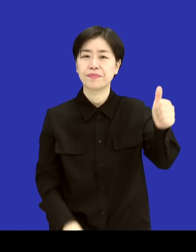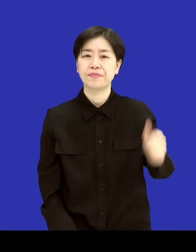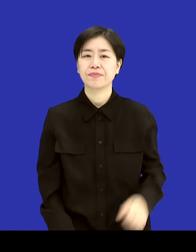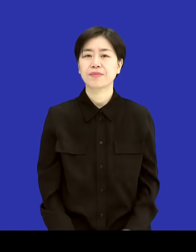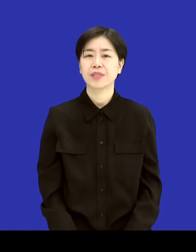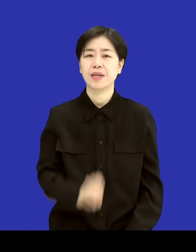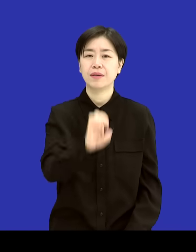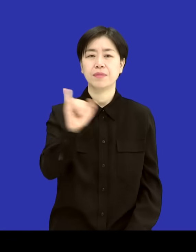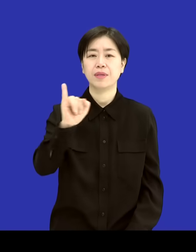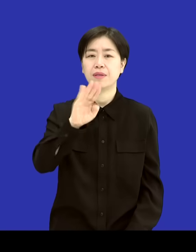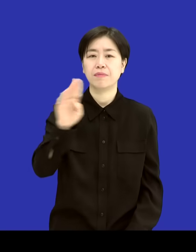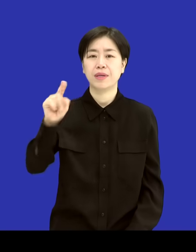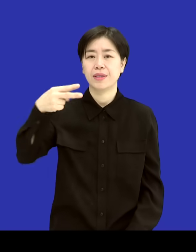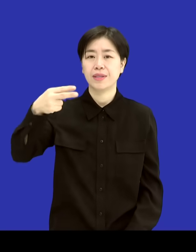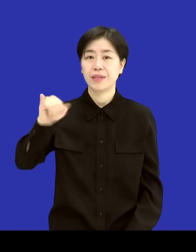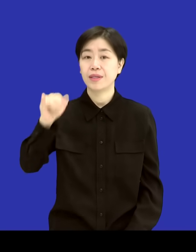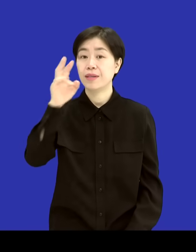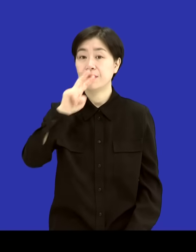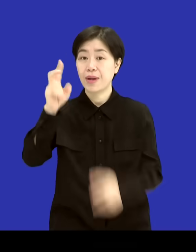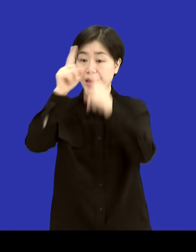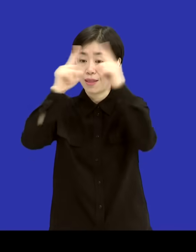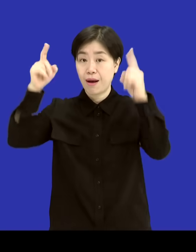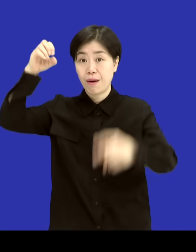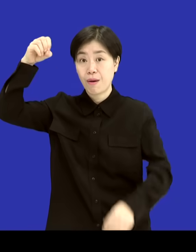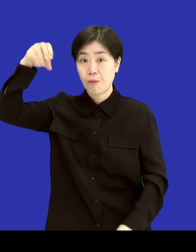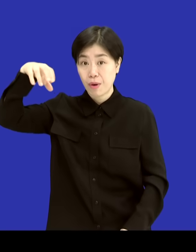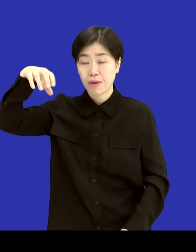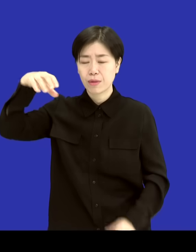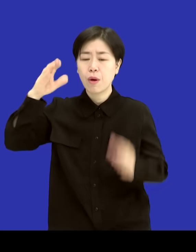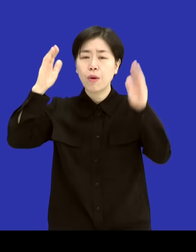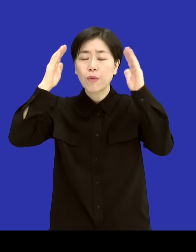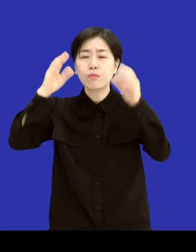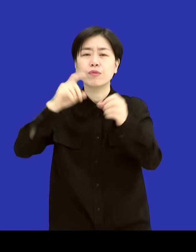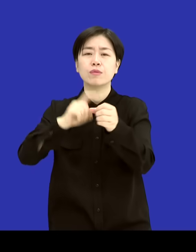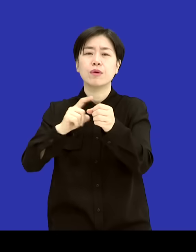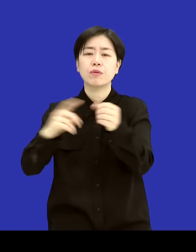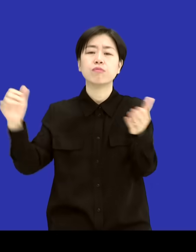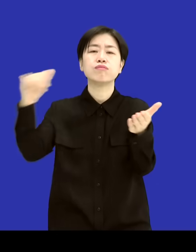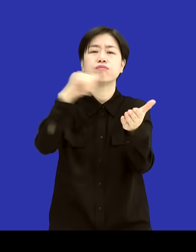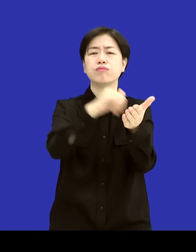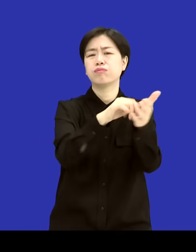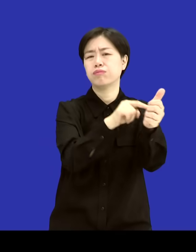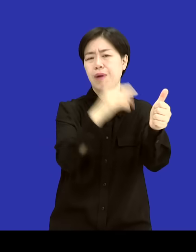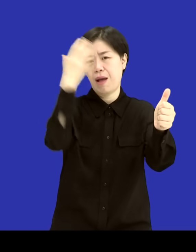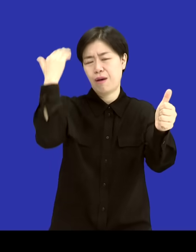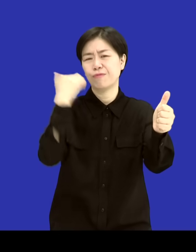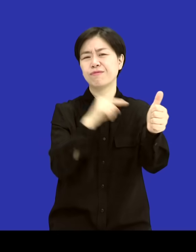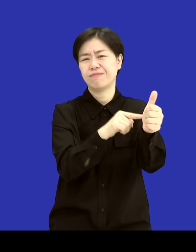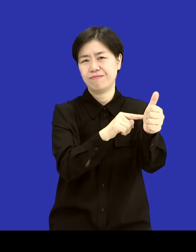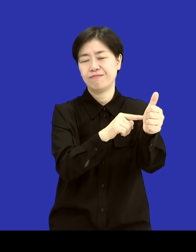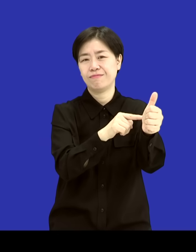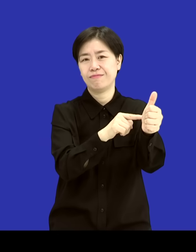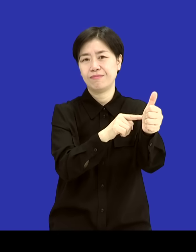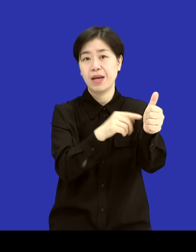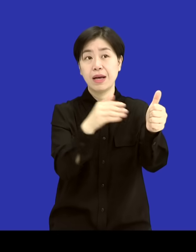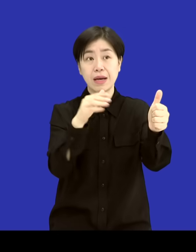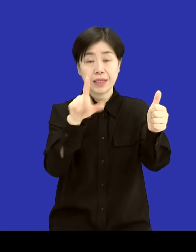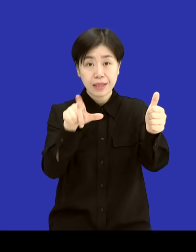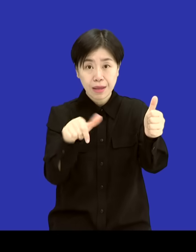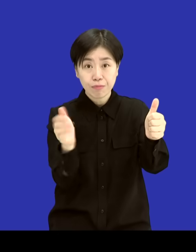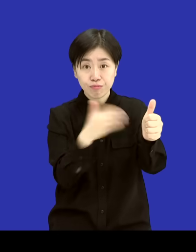대학원 어머. 유학생이었었어요. 그래가지고 그분한테 이제 제가 배우게